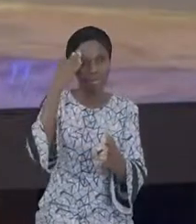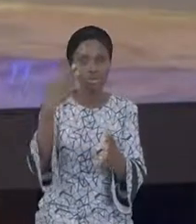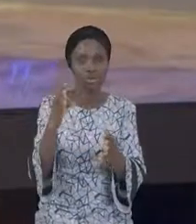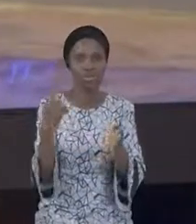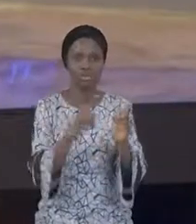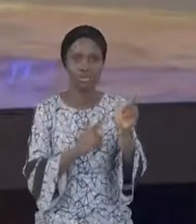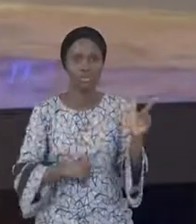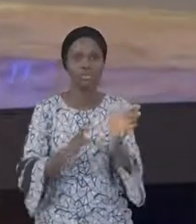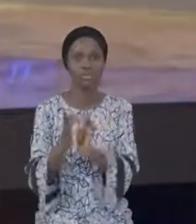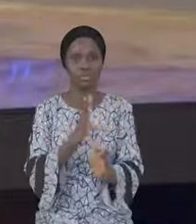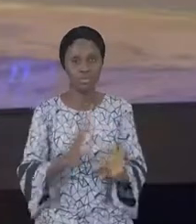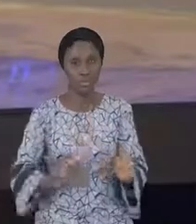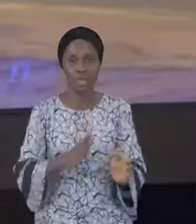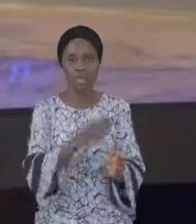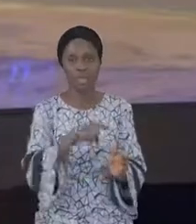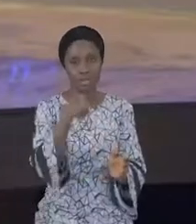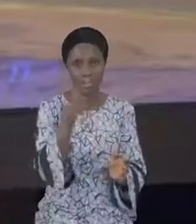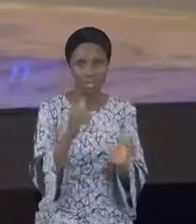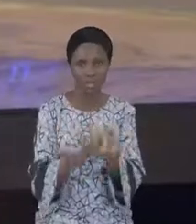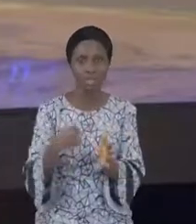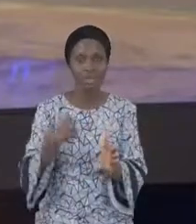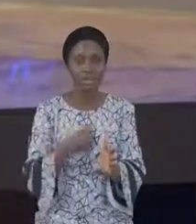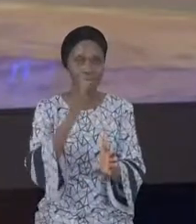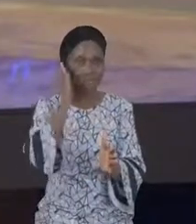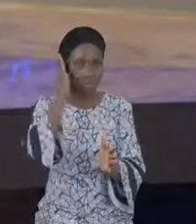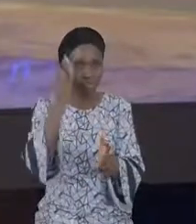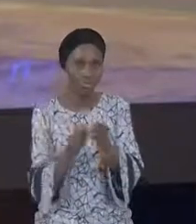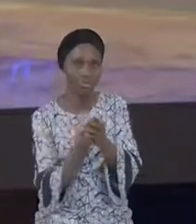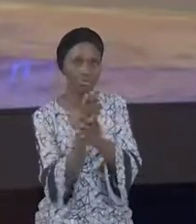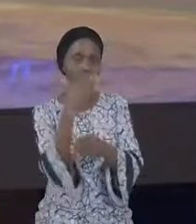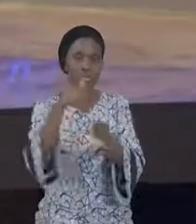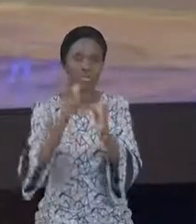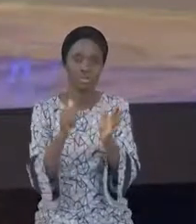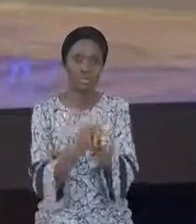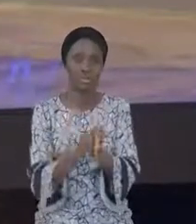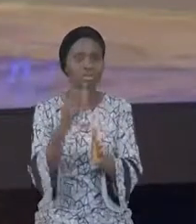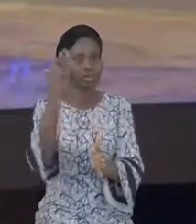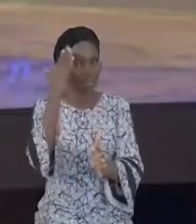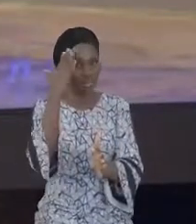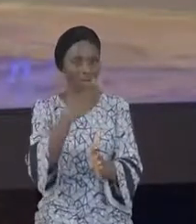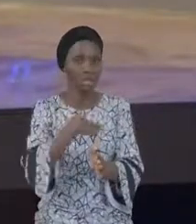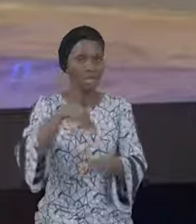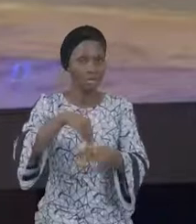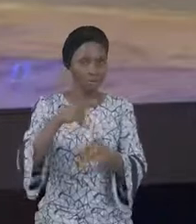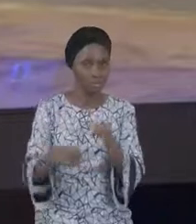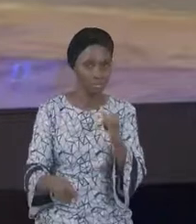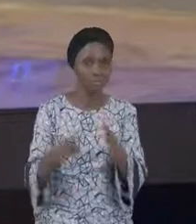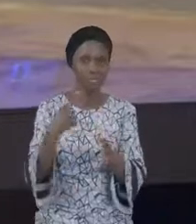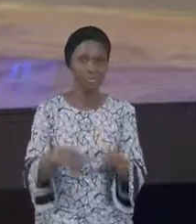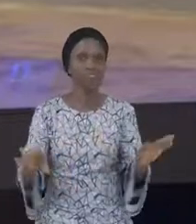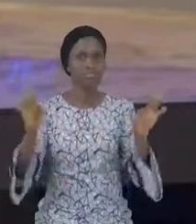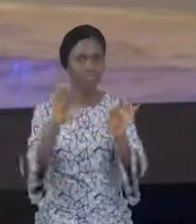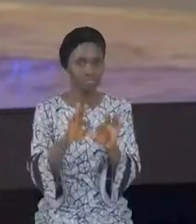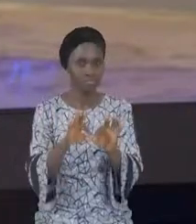Christ, Jésus and he Christ. Says we should grow in that knowledge. Dans cette and eventually, et finalement, the bottom line,